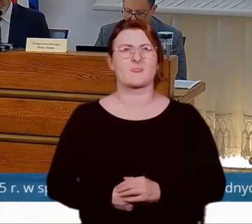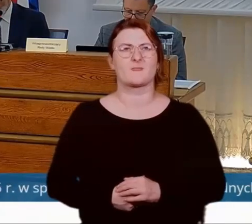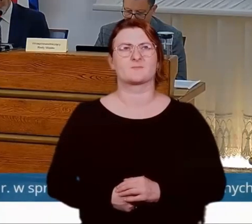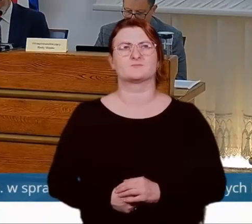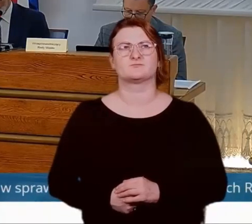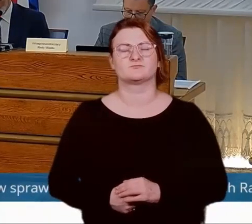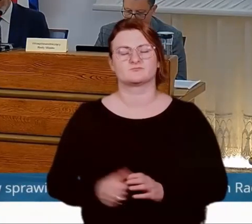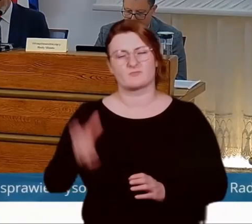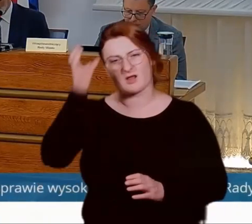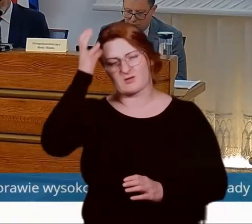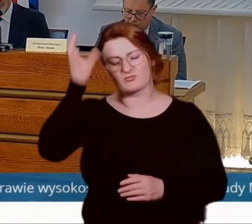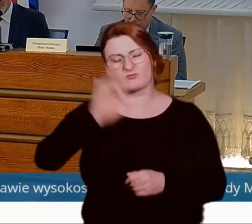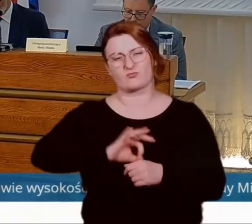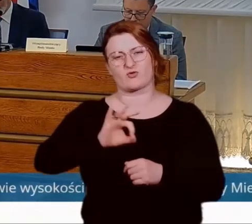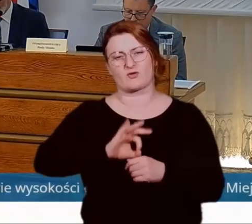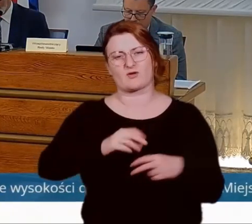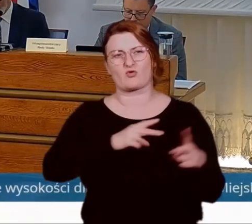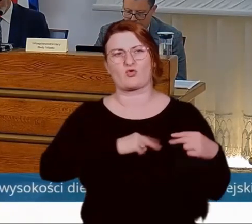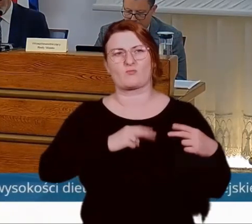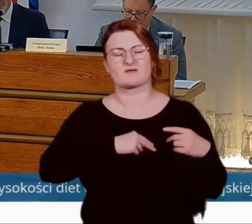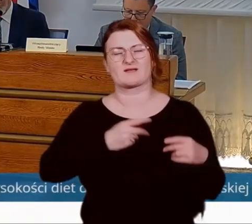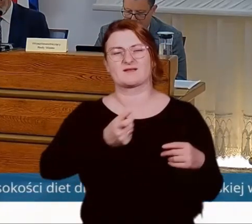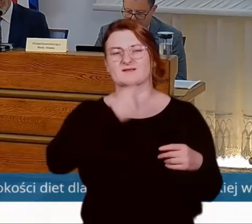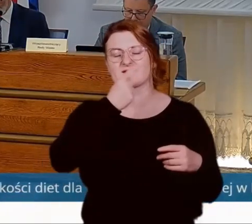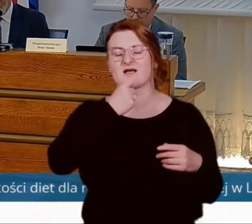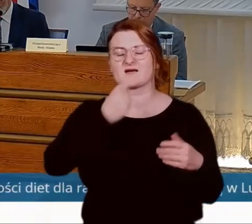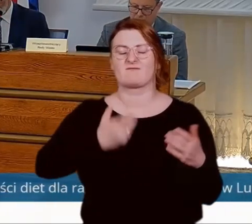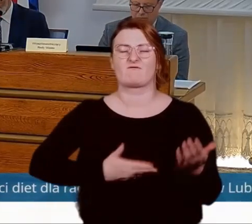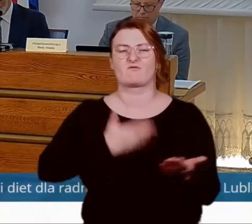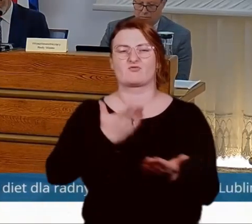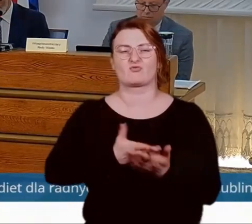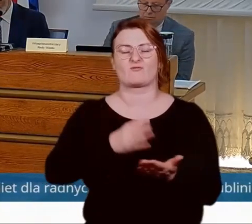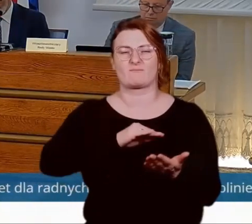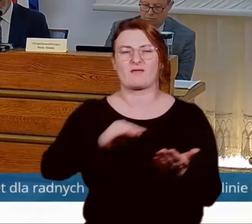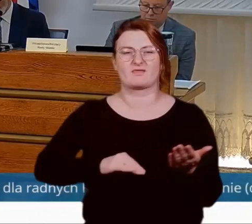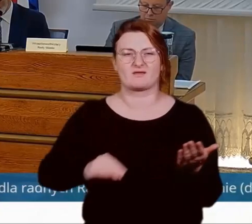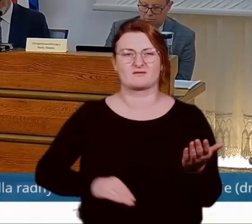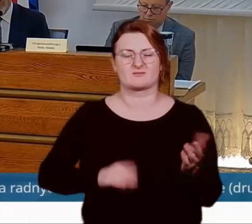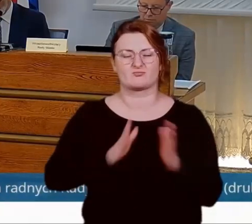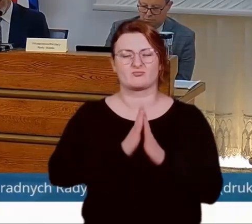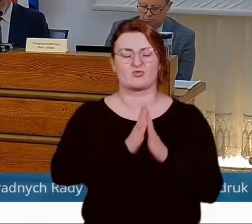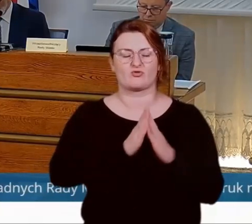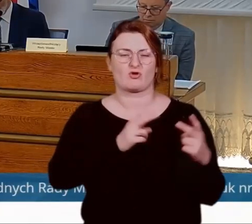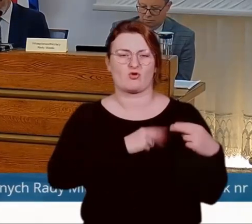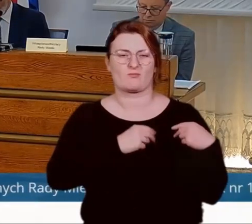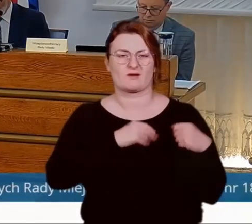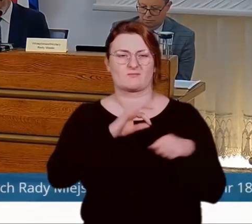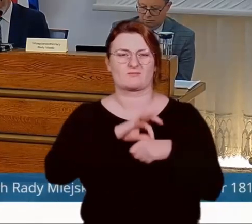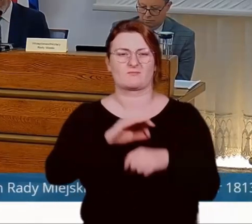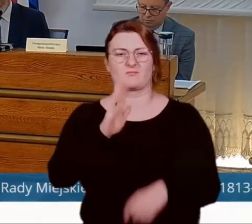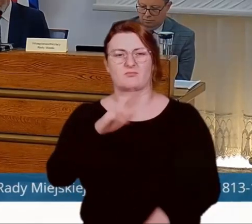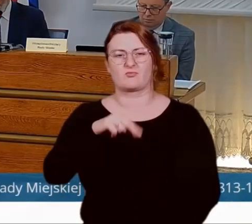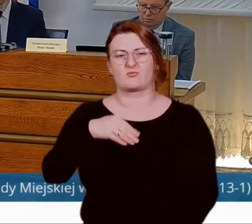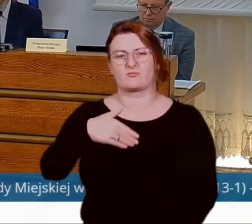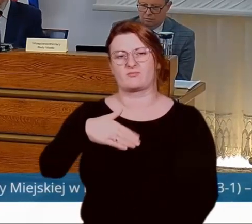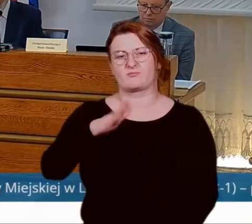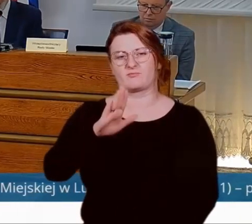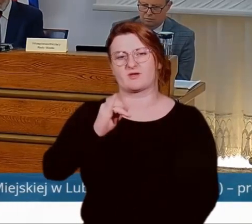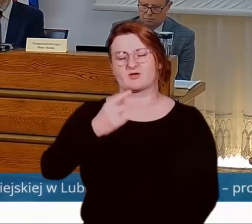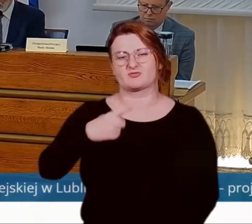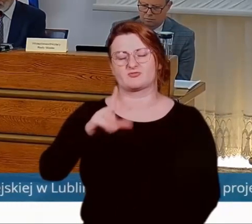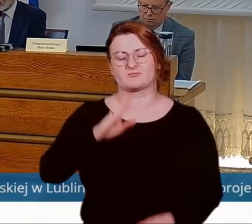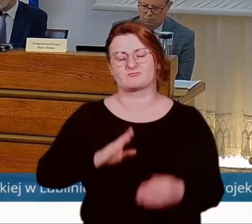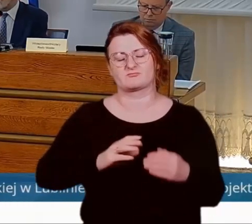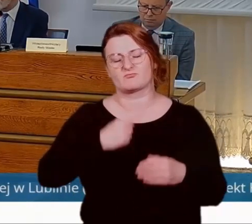Autorem tego projektu uchwały jest Komisja Skarg, Wniosków i Petycji. Proszę więc przewodniczącego komisji, radnego Marcina Bubicza, o przedstawienie nam